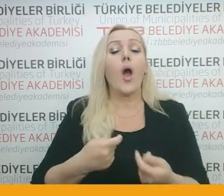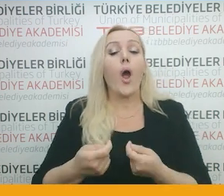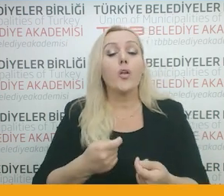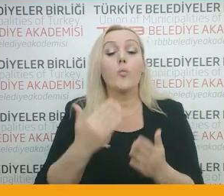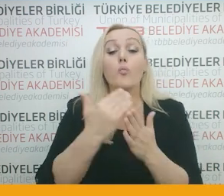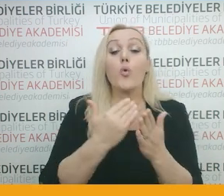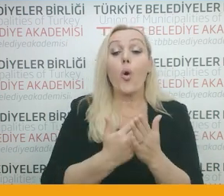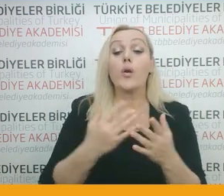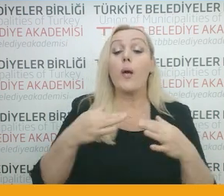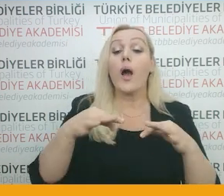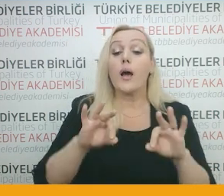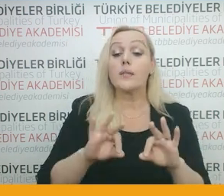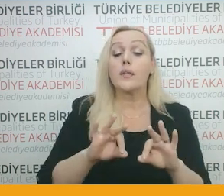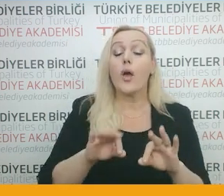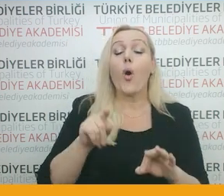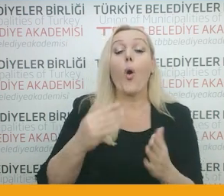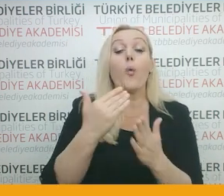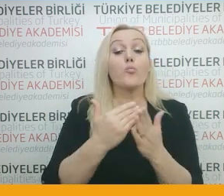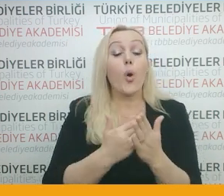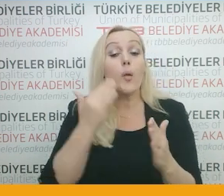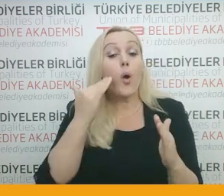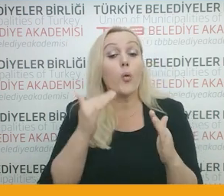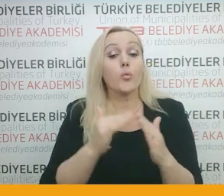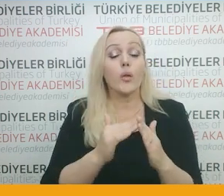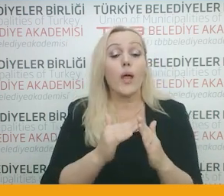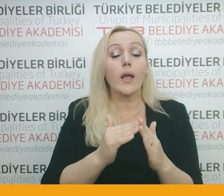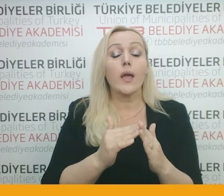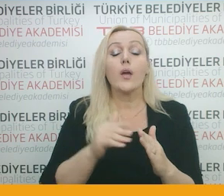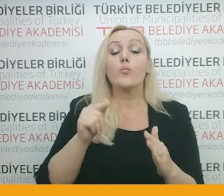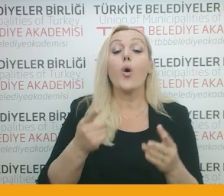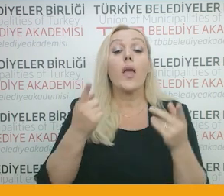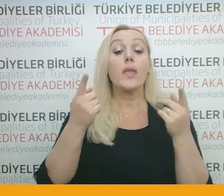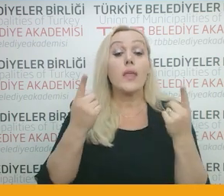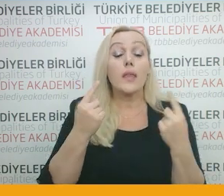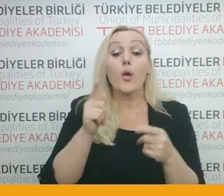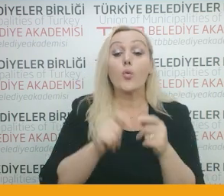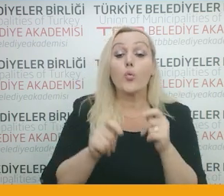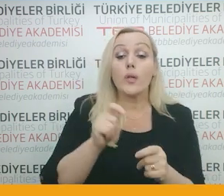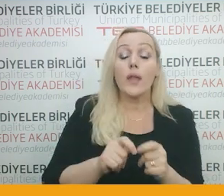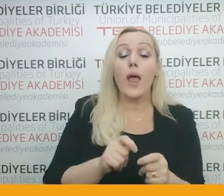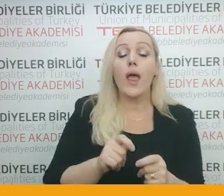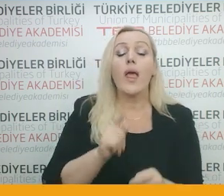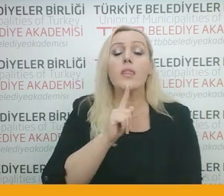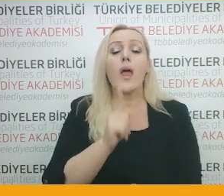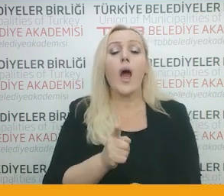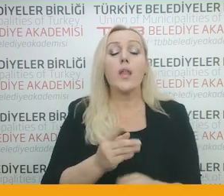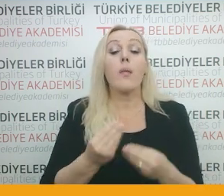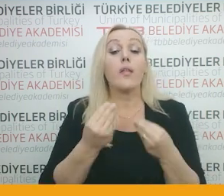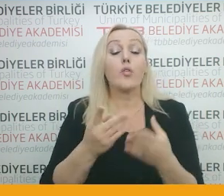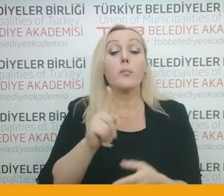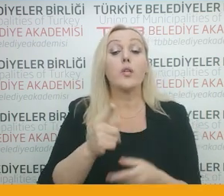Ayrıntılı harcama programına sadık kalarak harcama birimleri, harcama yetkilerini kullanarak bir harcama talimatı veriyor. Bir